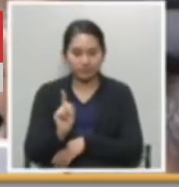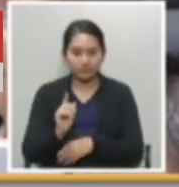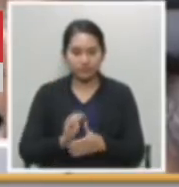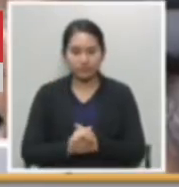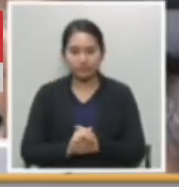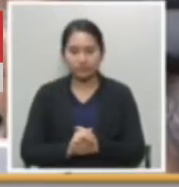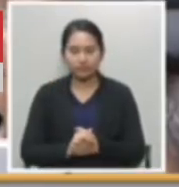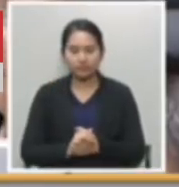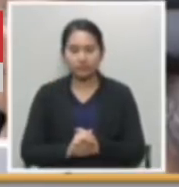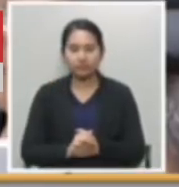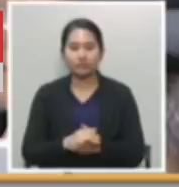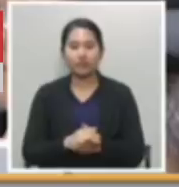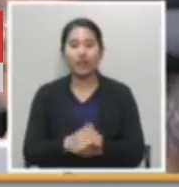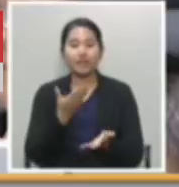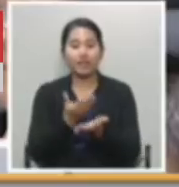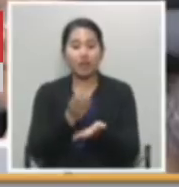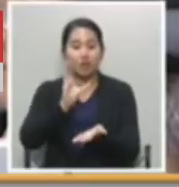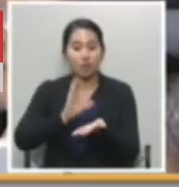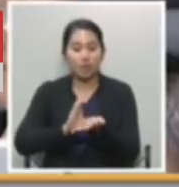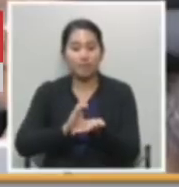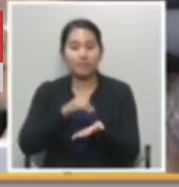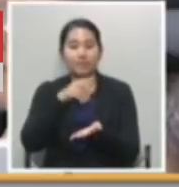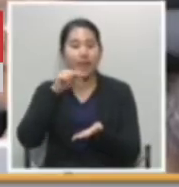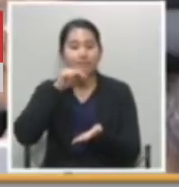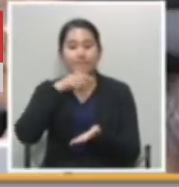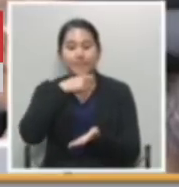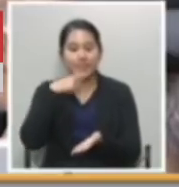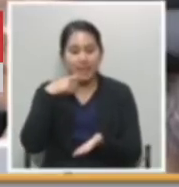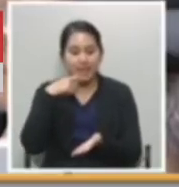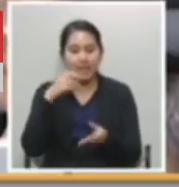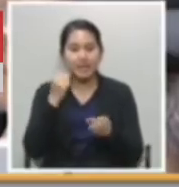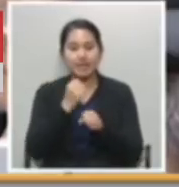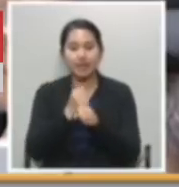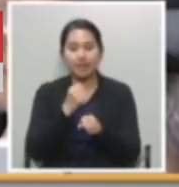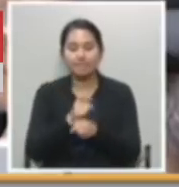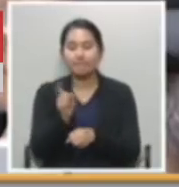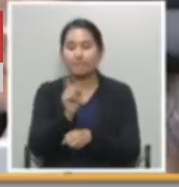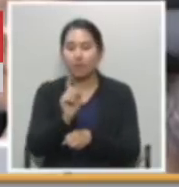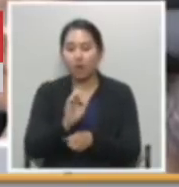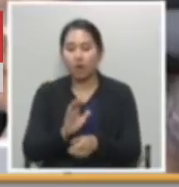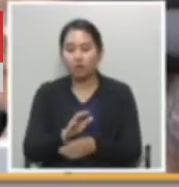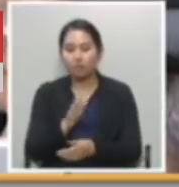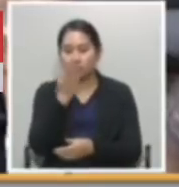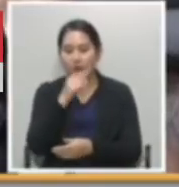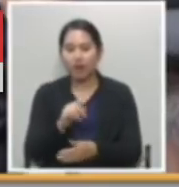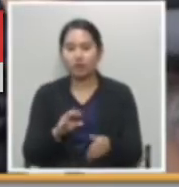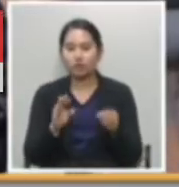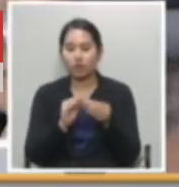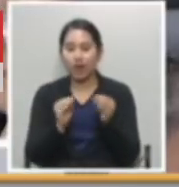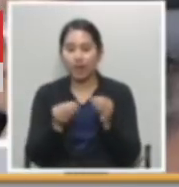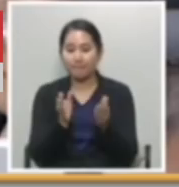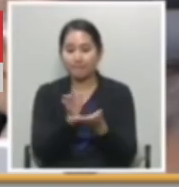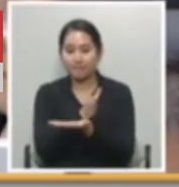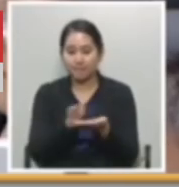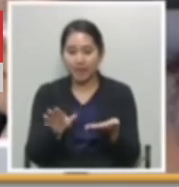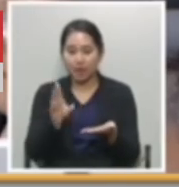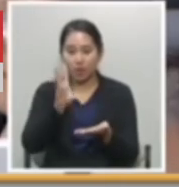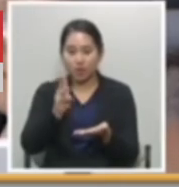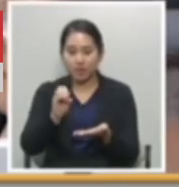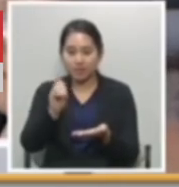ไม่ต้องทำเรื่องงบภัยแรงเขาบอกว่าตัวเลขที่จะเป็นเปอร์เซ็นต์แบ่งเนี่ยมันต้อง 60% นะวันเซ็นสัญญ